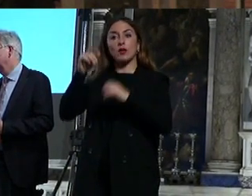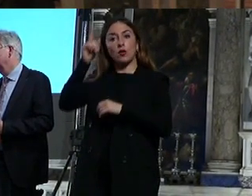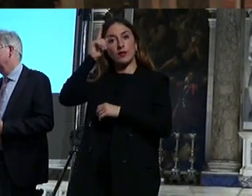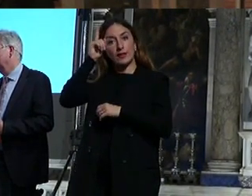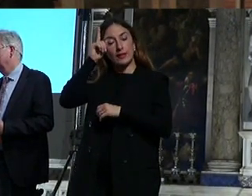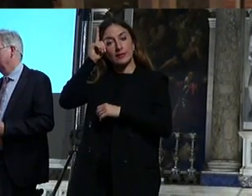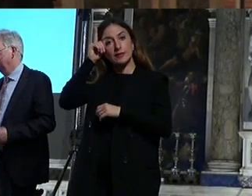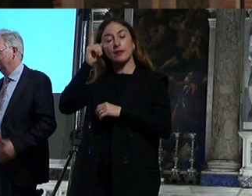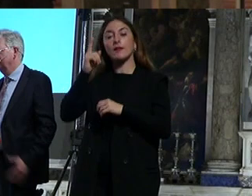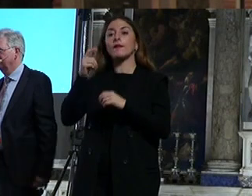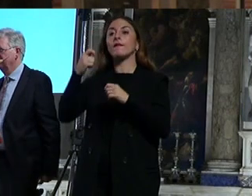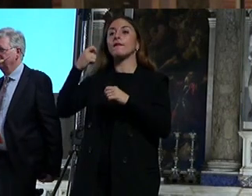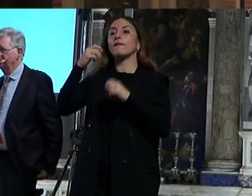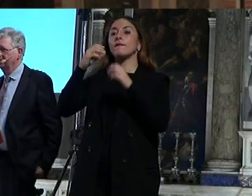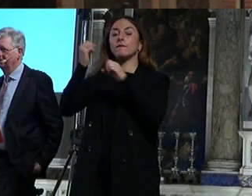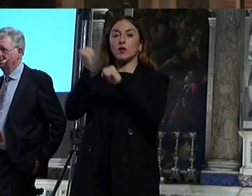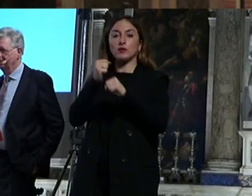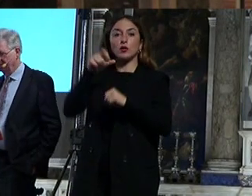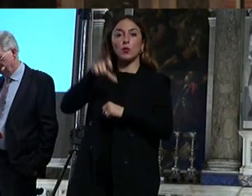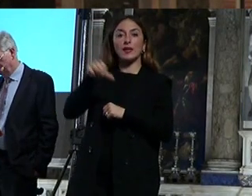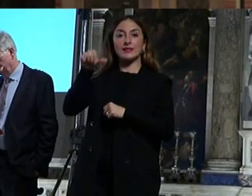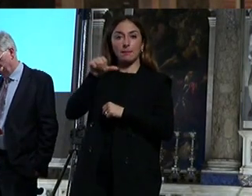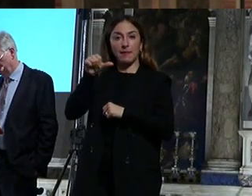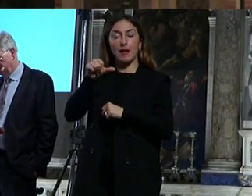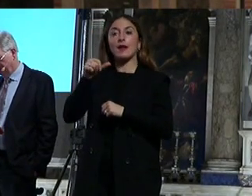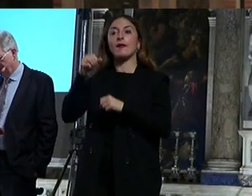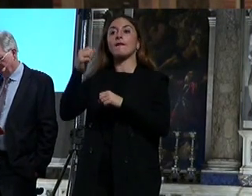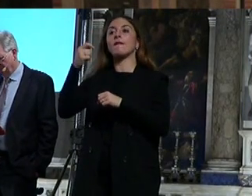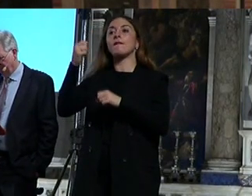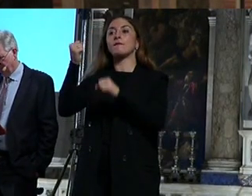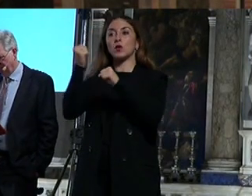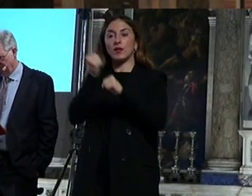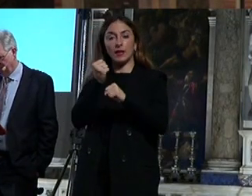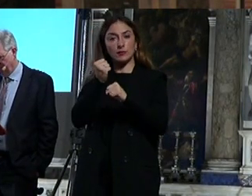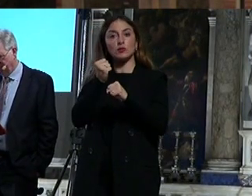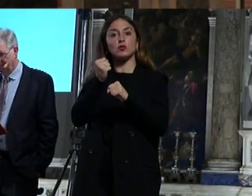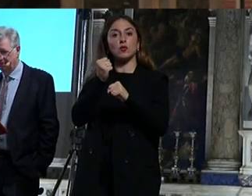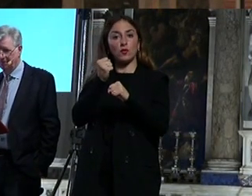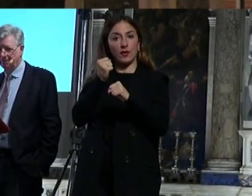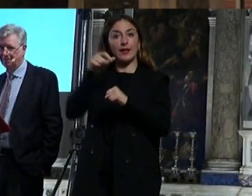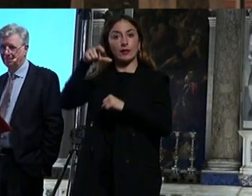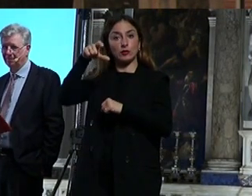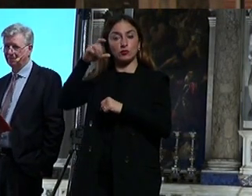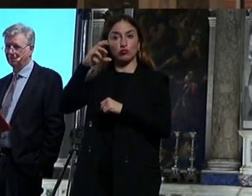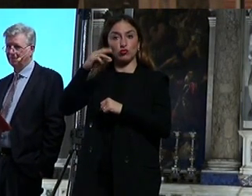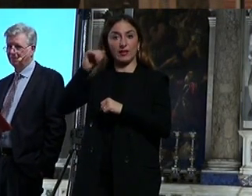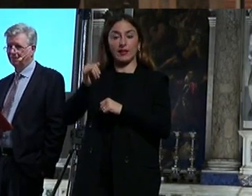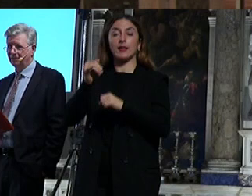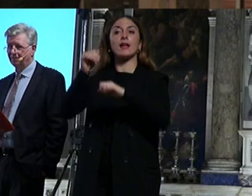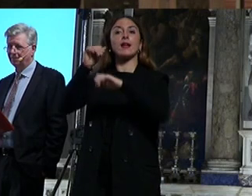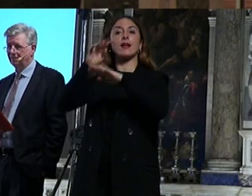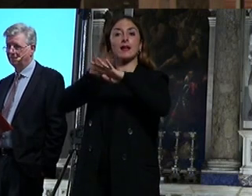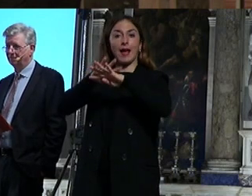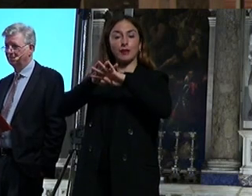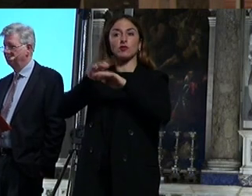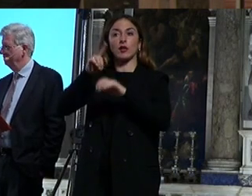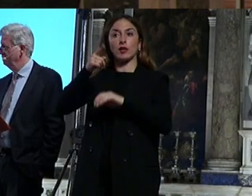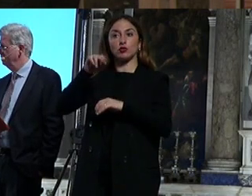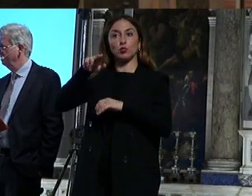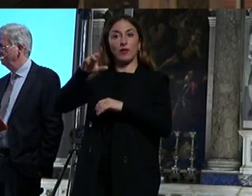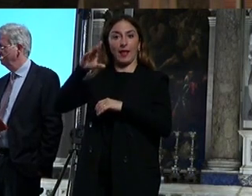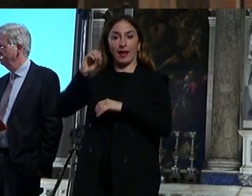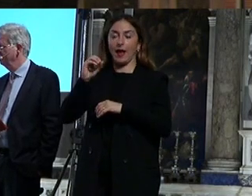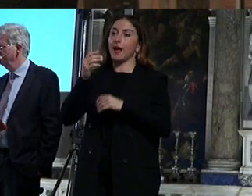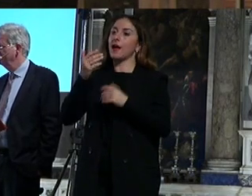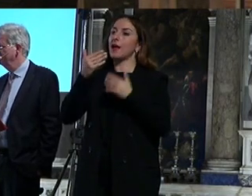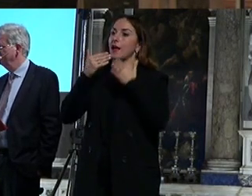Quirini Stampaglia, la Fondazione Giorgio Cini, il carcere femminile alla Giudecca, che ringrazio per aver voluto ancora far